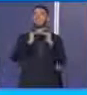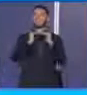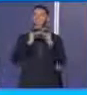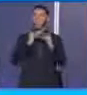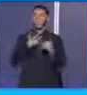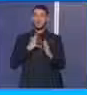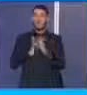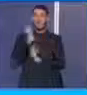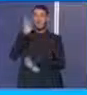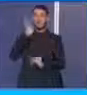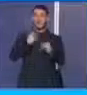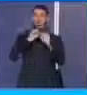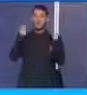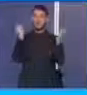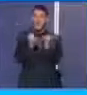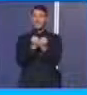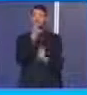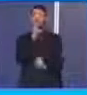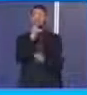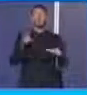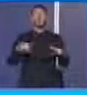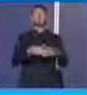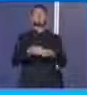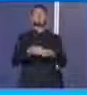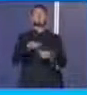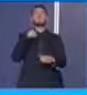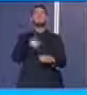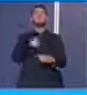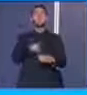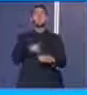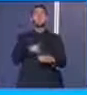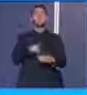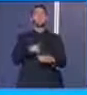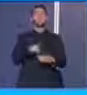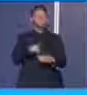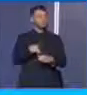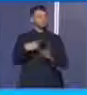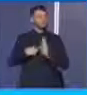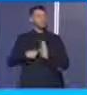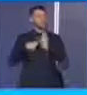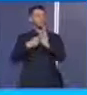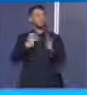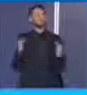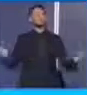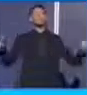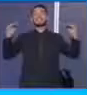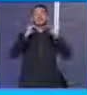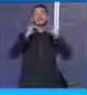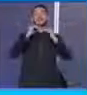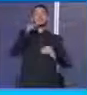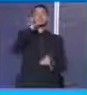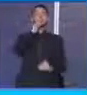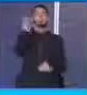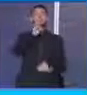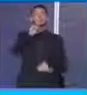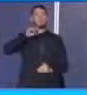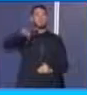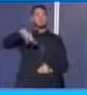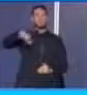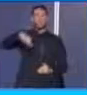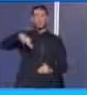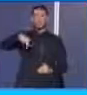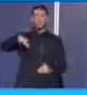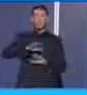13ο συνόδριο του κόμματος διαπνέεται από το πνεύμα της ισότητας των φύλων. Είμαι ευτυχής που αφιερώνονται στα